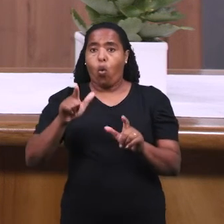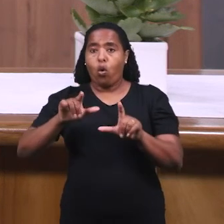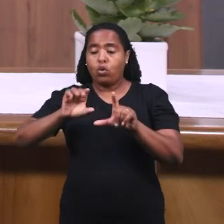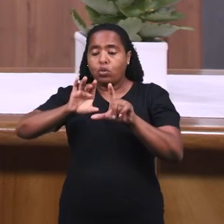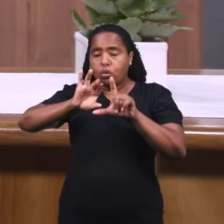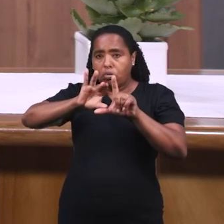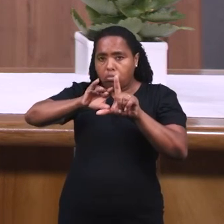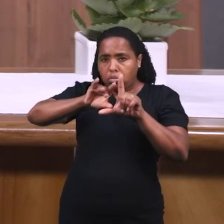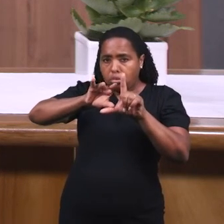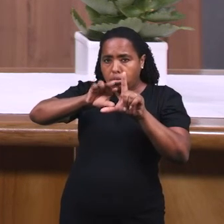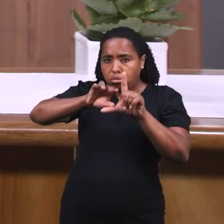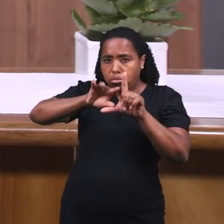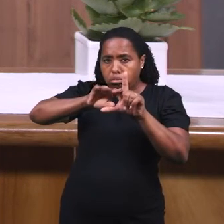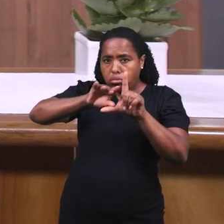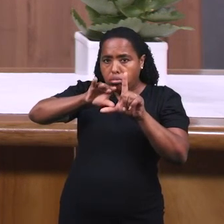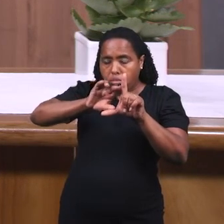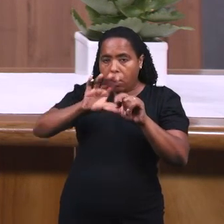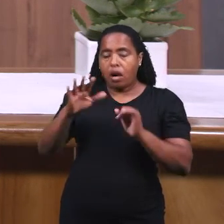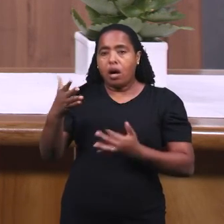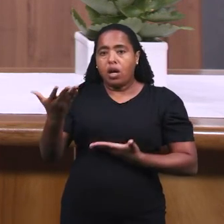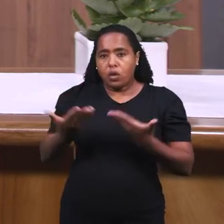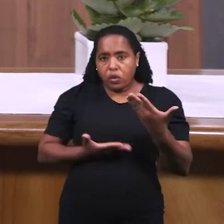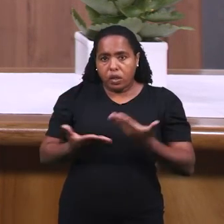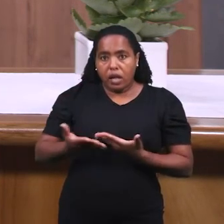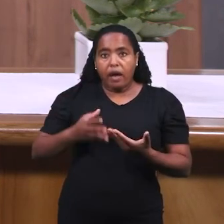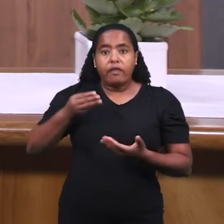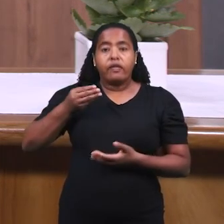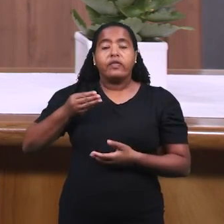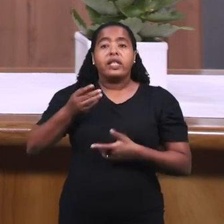и можете по нему